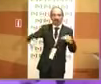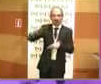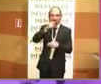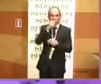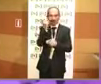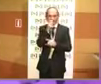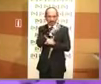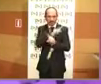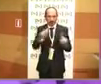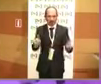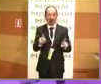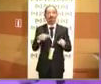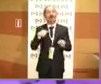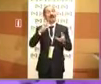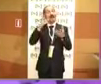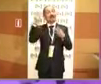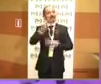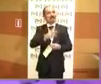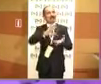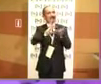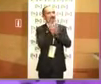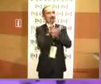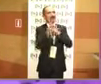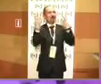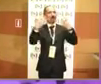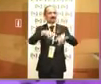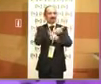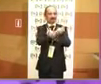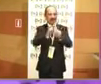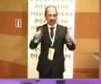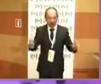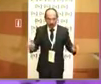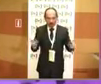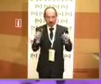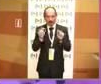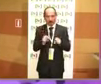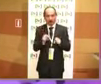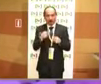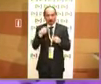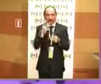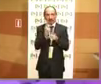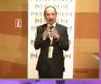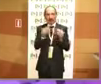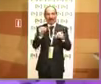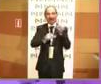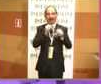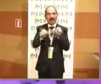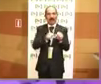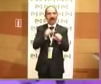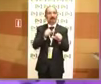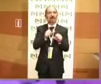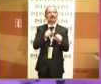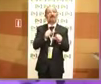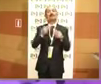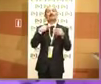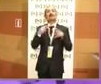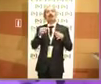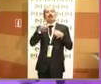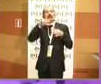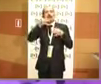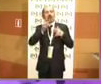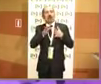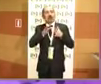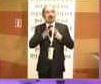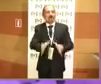vera riforma non sarà mai organizzativa. Quello che dobbiamo cambiare, perché convinti che è questo